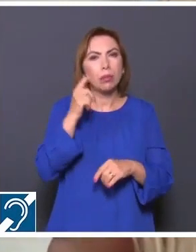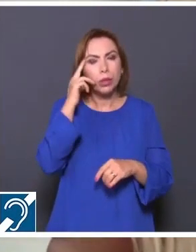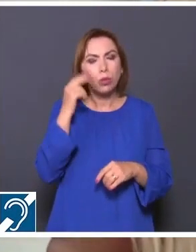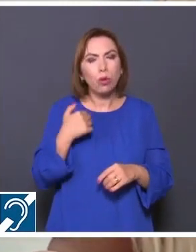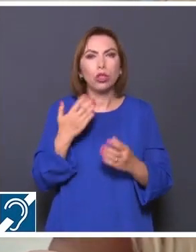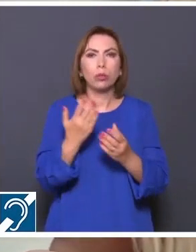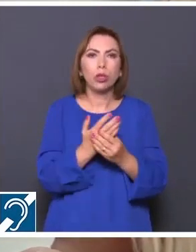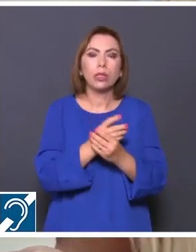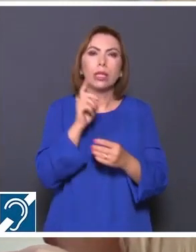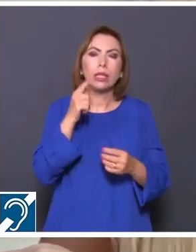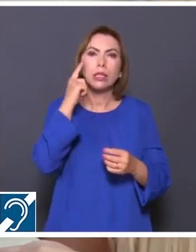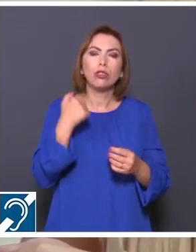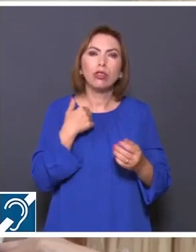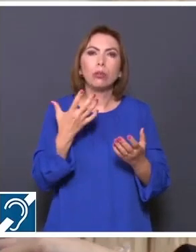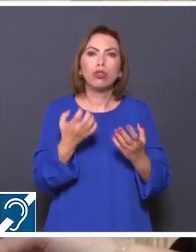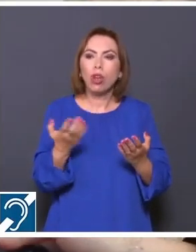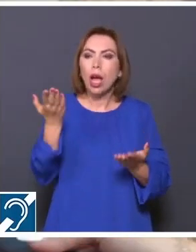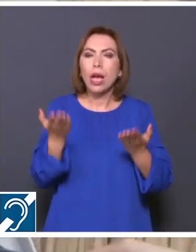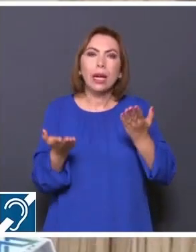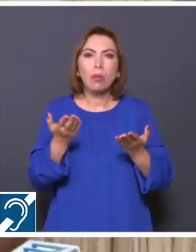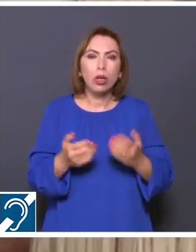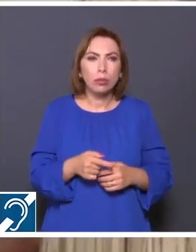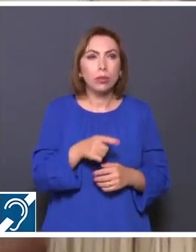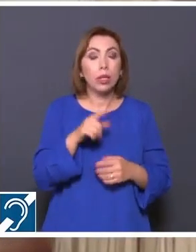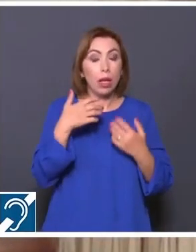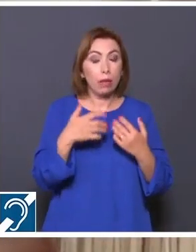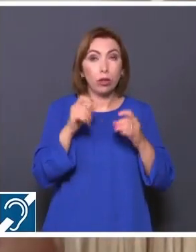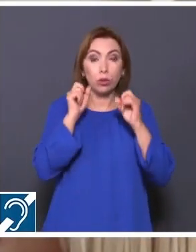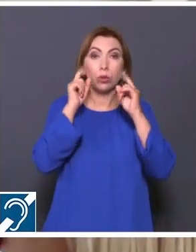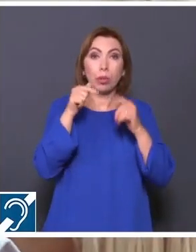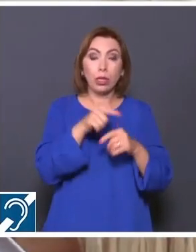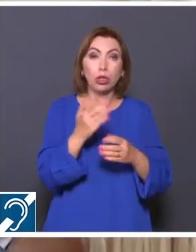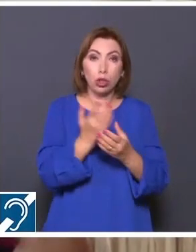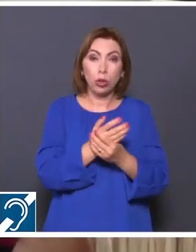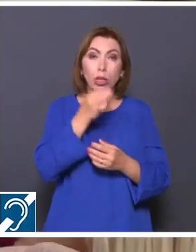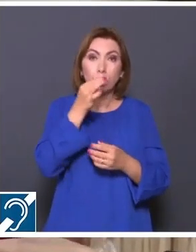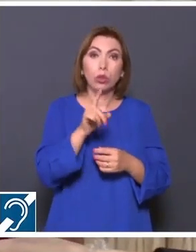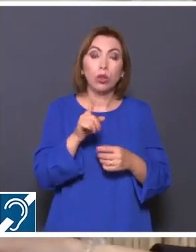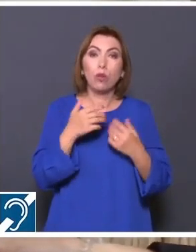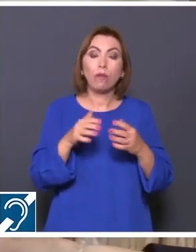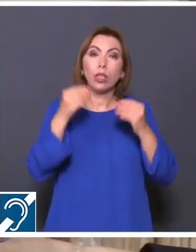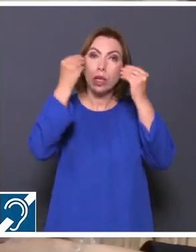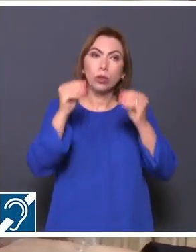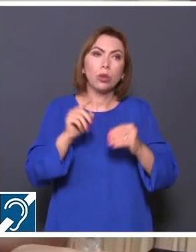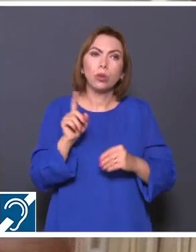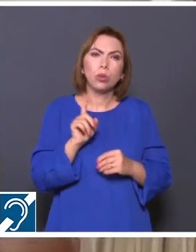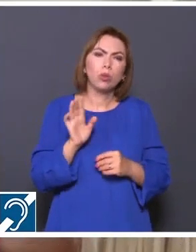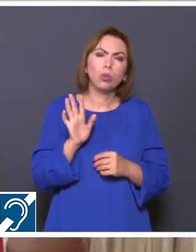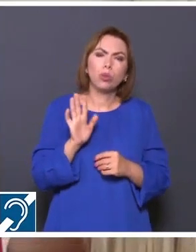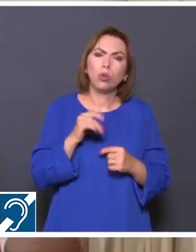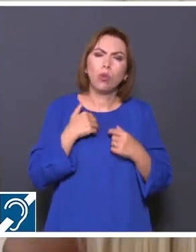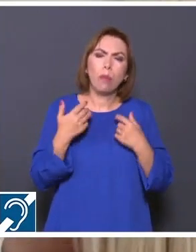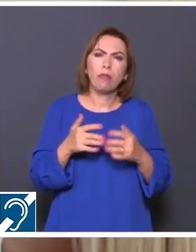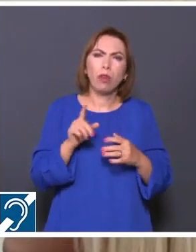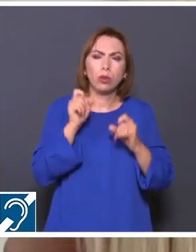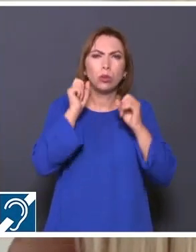dosarul trebuie să știm la CN raportăm Adică da și cu acest dosar spune să anunțați sau mulți ani nu